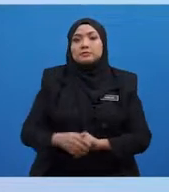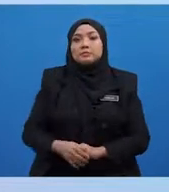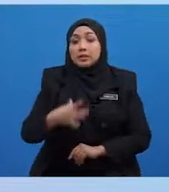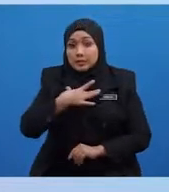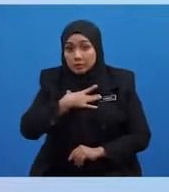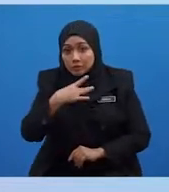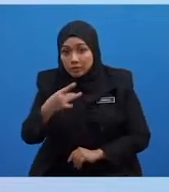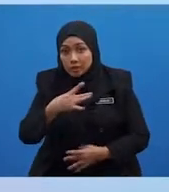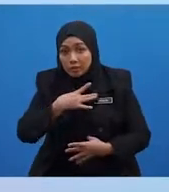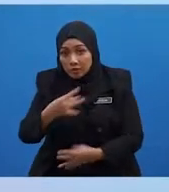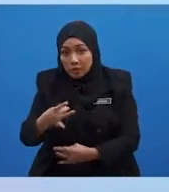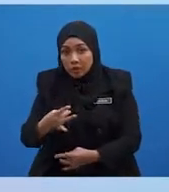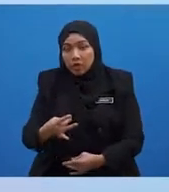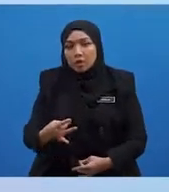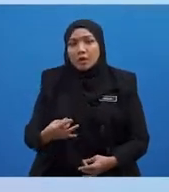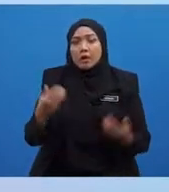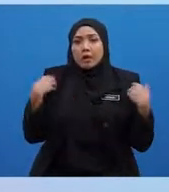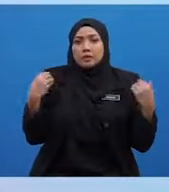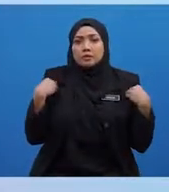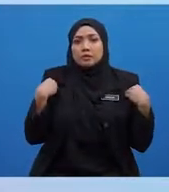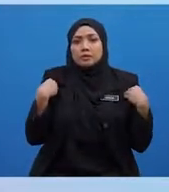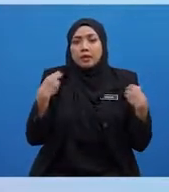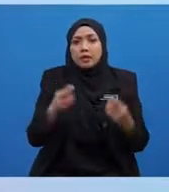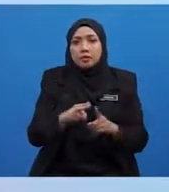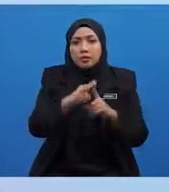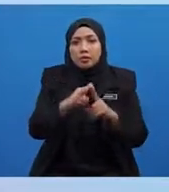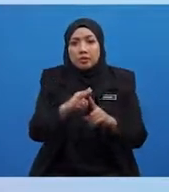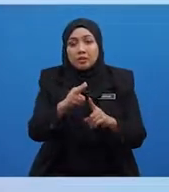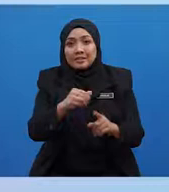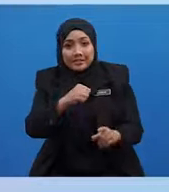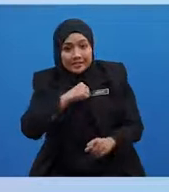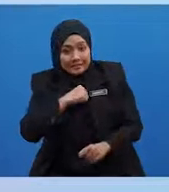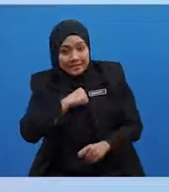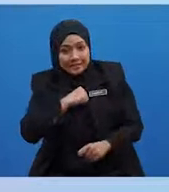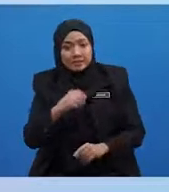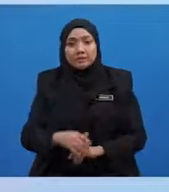Disukai selalunya memiliki elemen keunikan yang tersendiri.